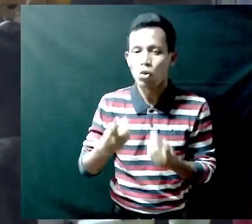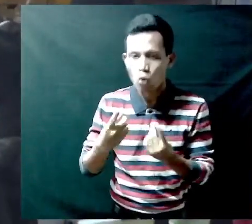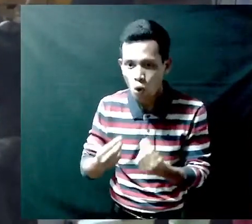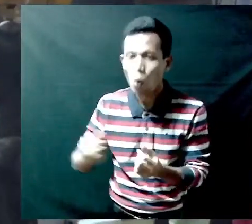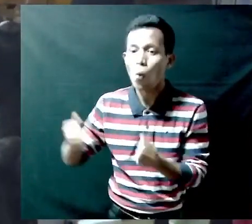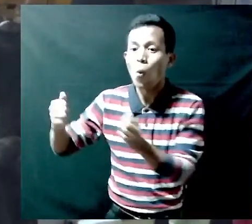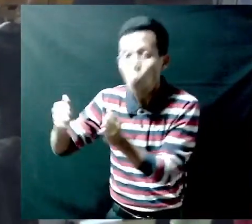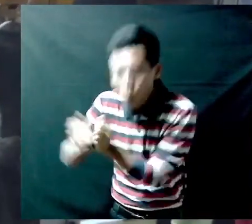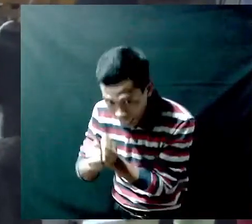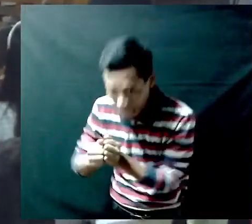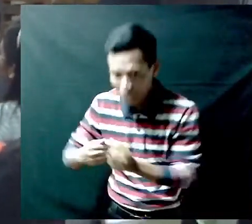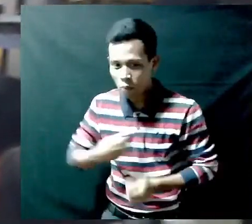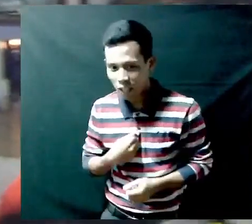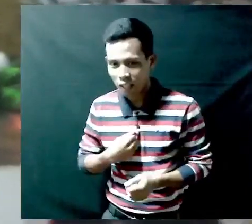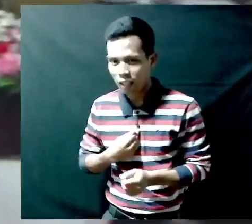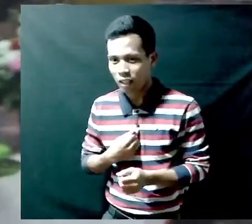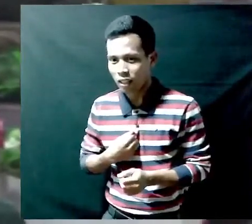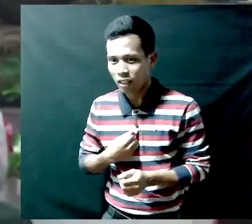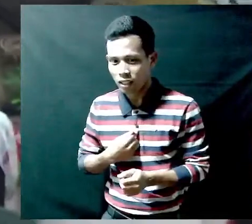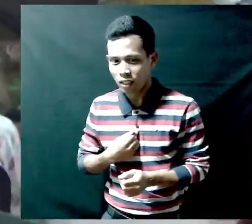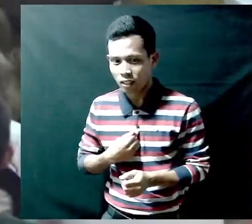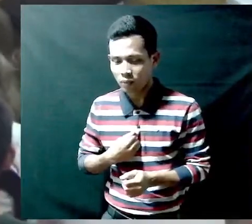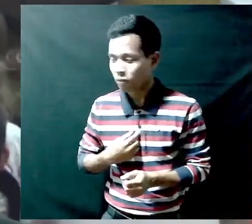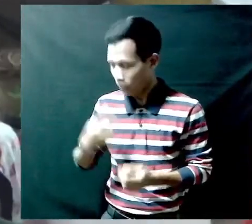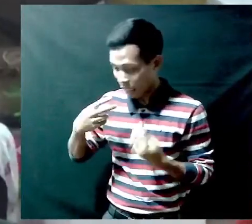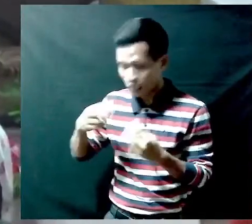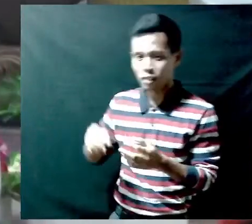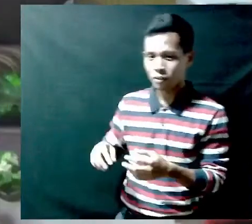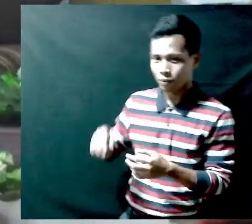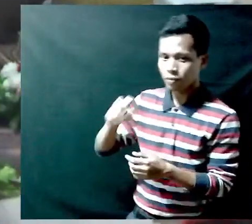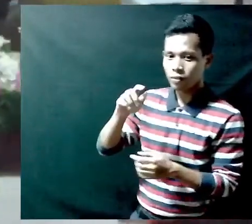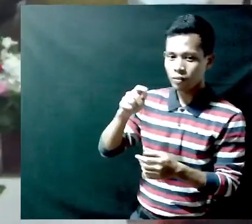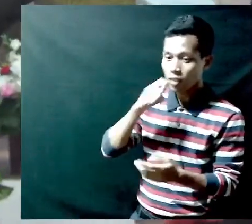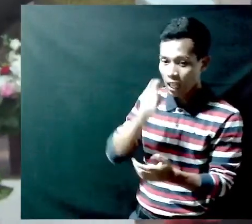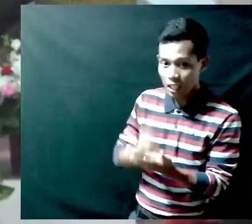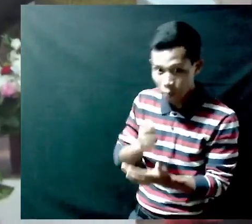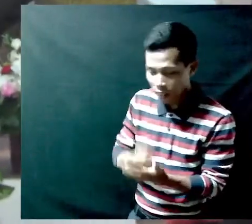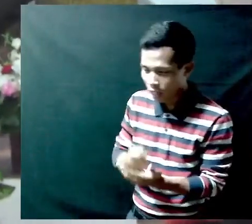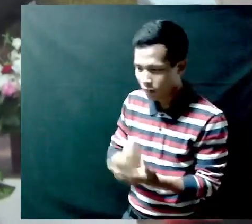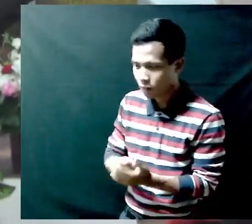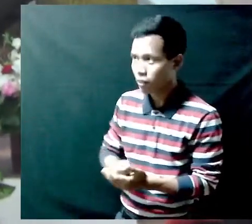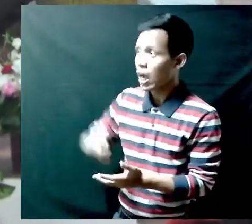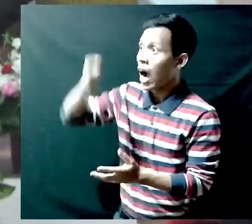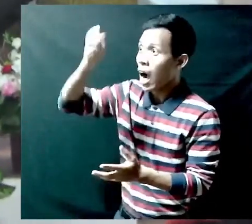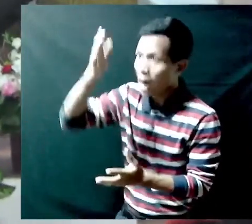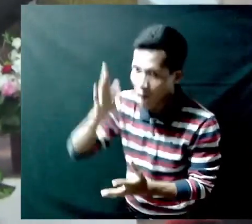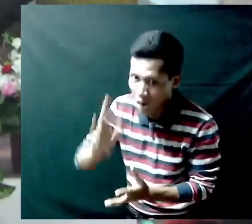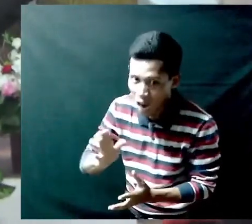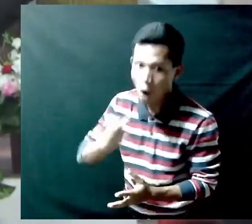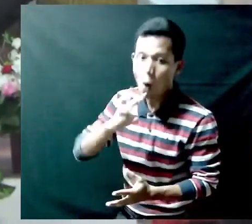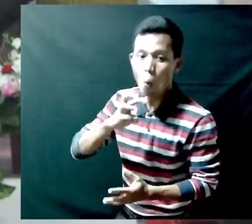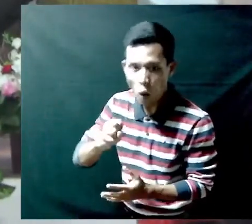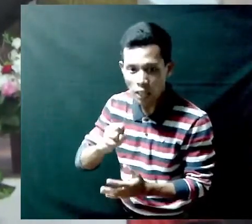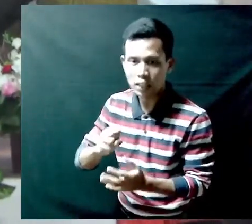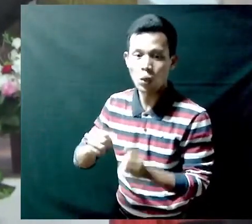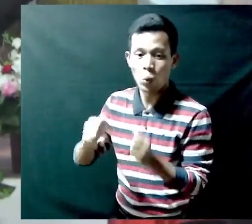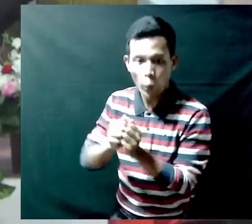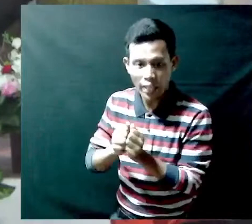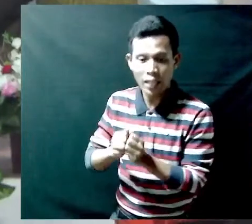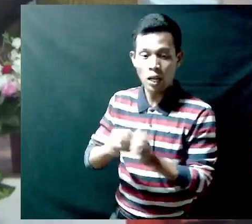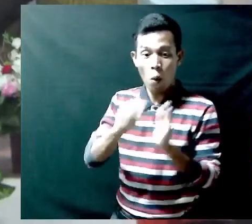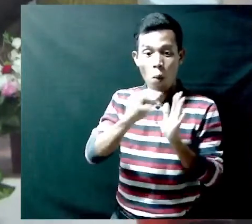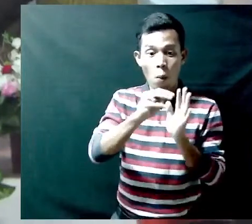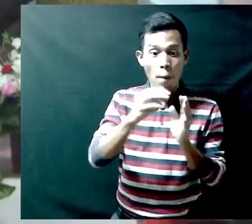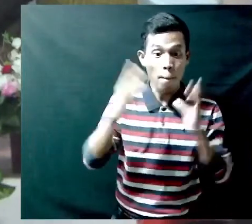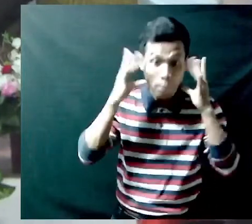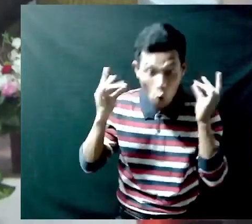Tingnan nyo, thank you ah. Tingnan nyo Old Testament. Kitang-kita mo yung word na, and God was with Moses.